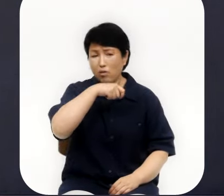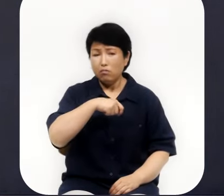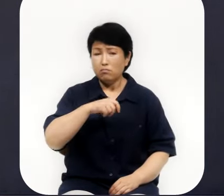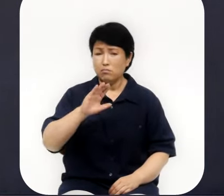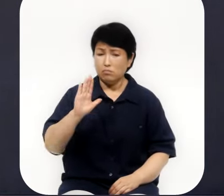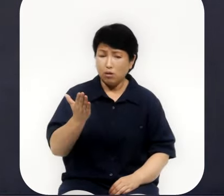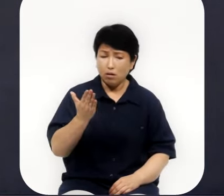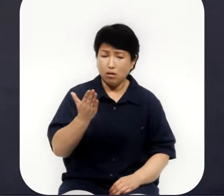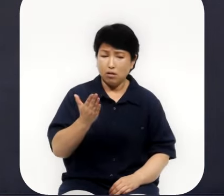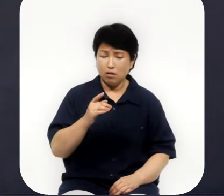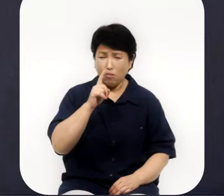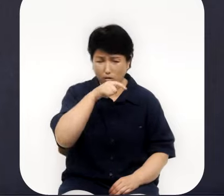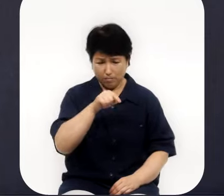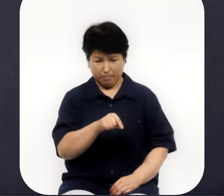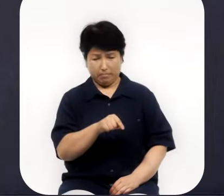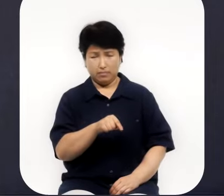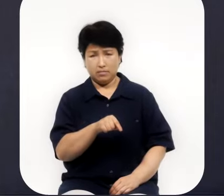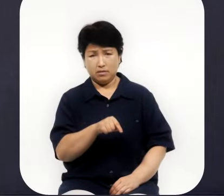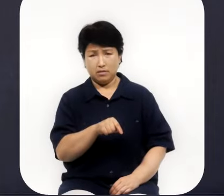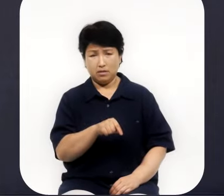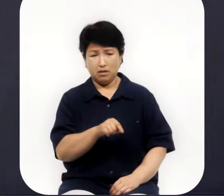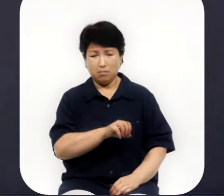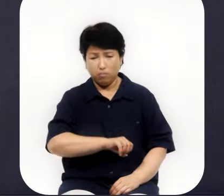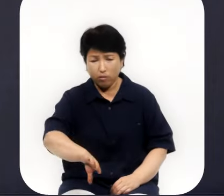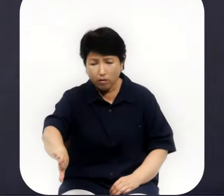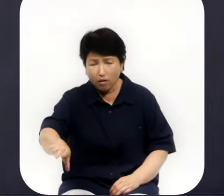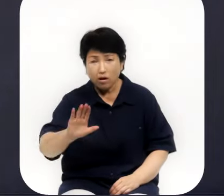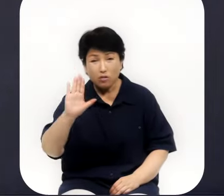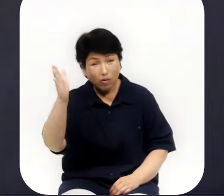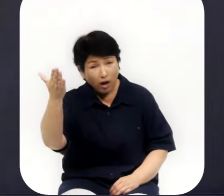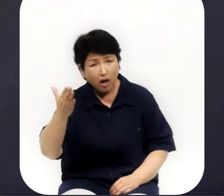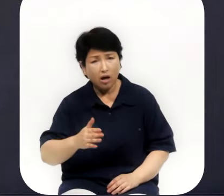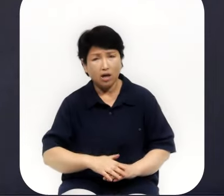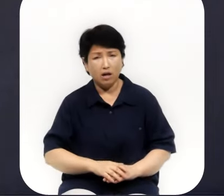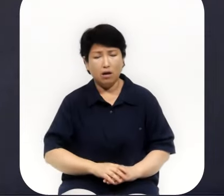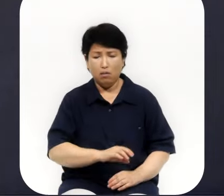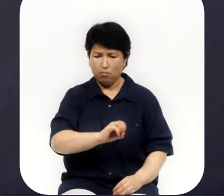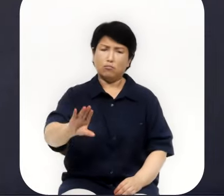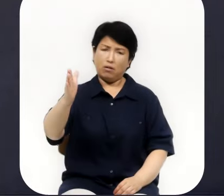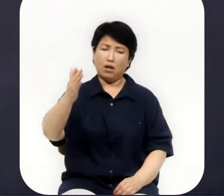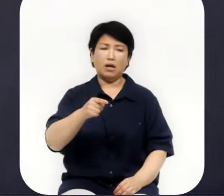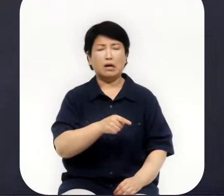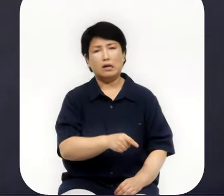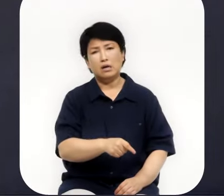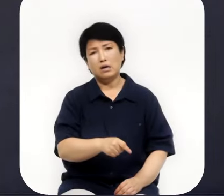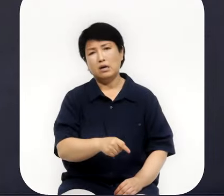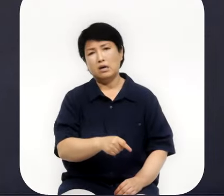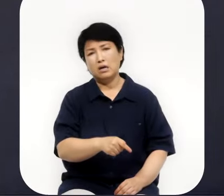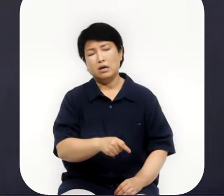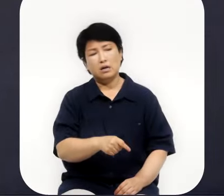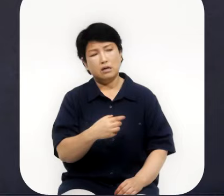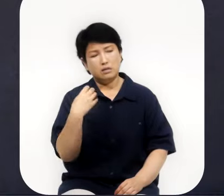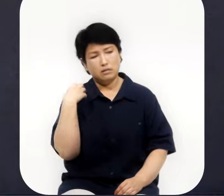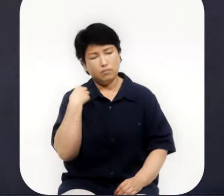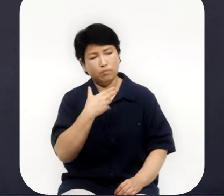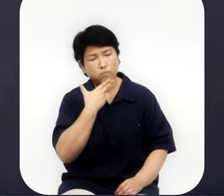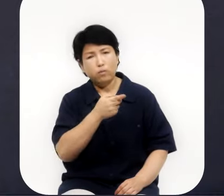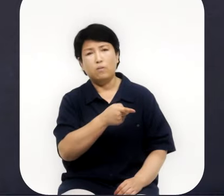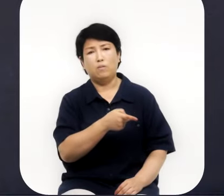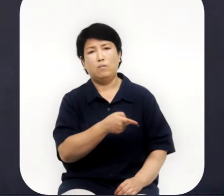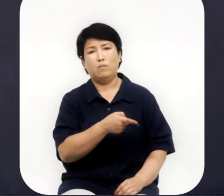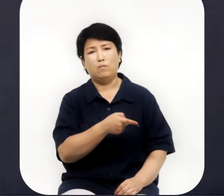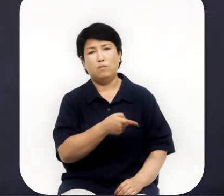물질은 방출하지 않는 게 좋다. 방출해도 된다. 이건 너무 무책임하다는 거죠. 방출하지